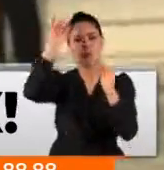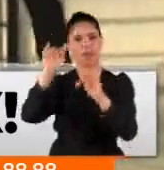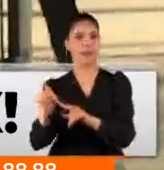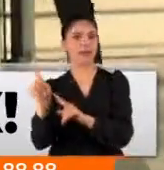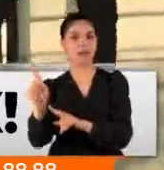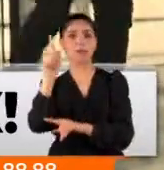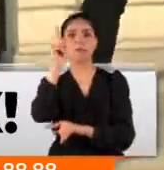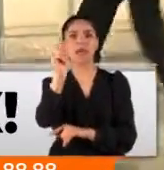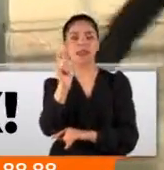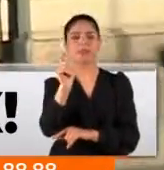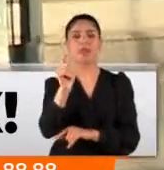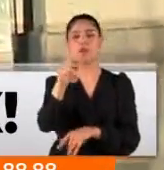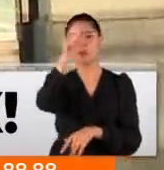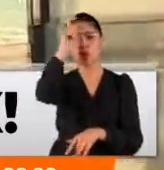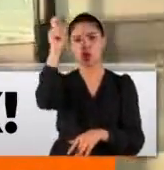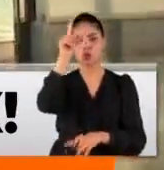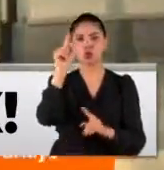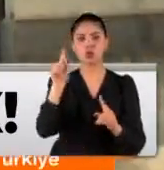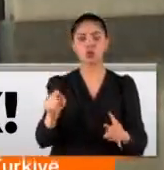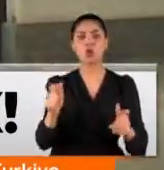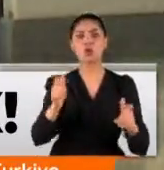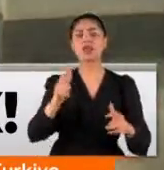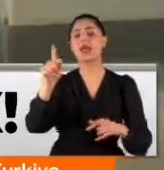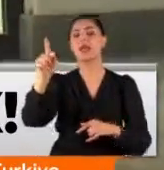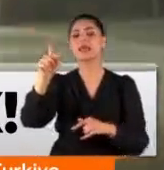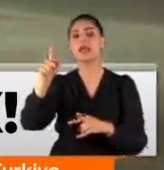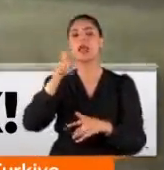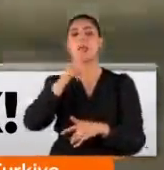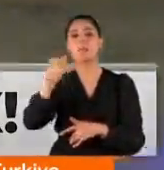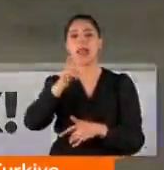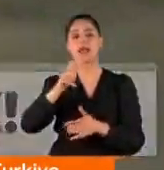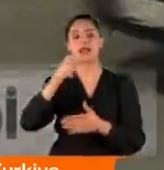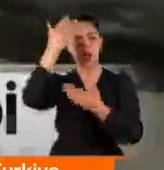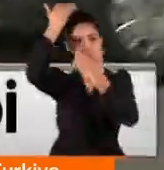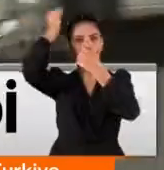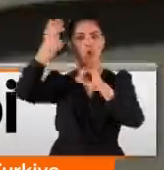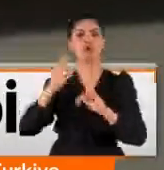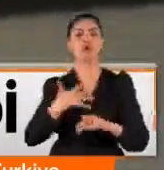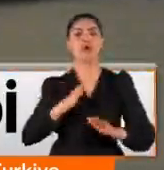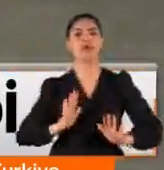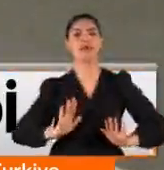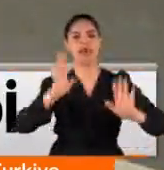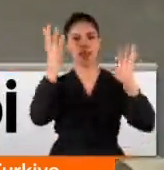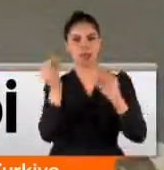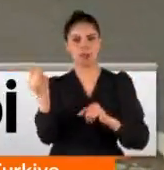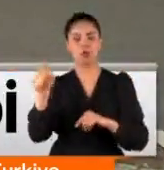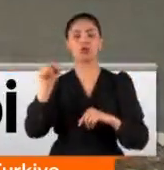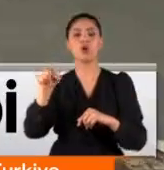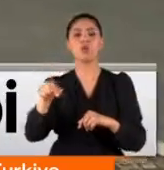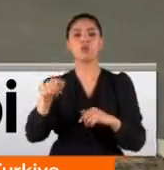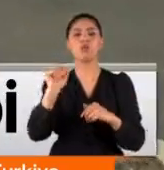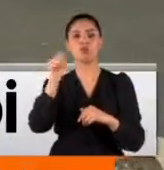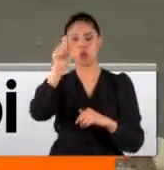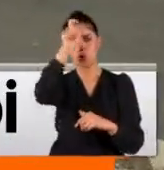getirdi Türk'ü Brezilya'daki Konsolosluğuna teslim olmuş bugün 0950